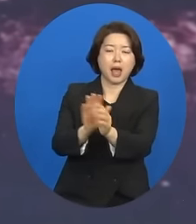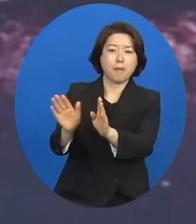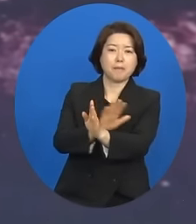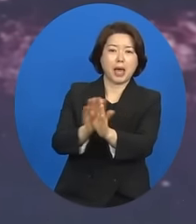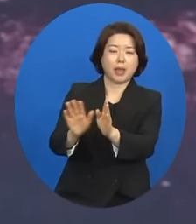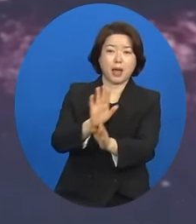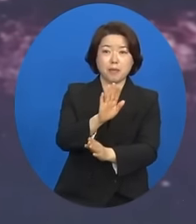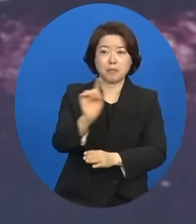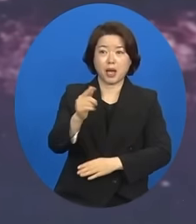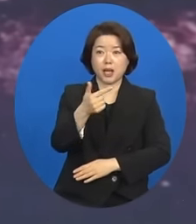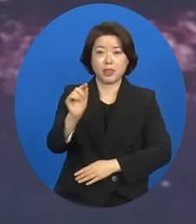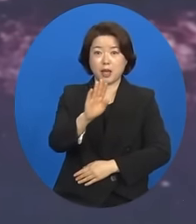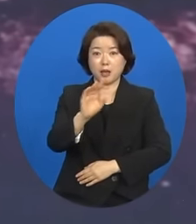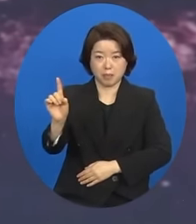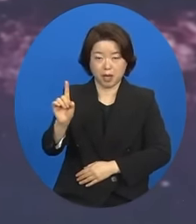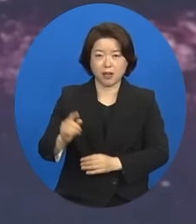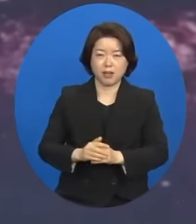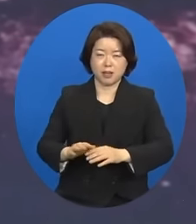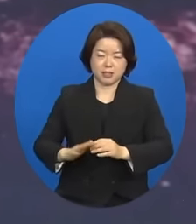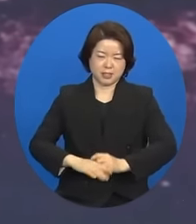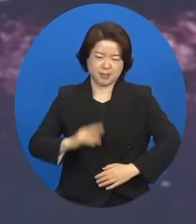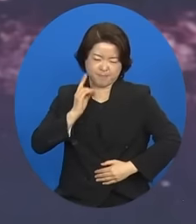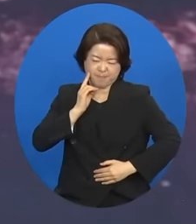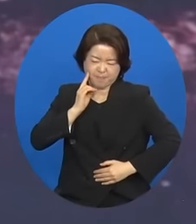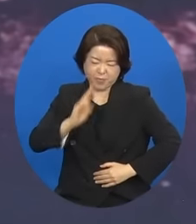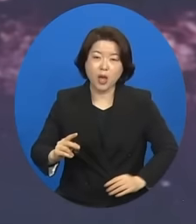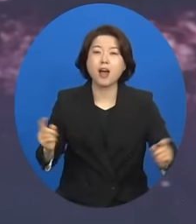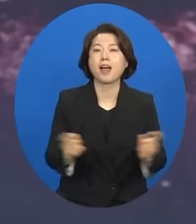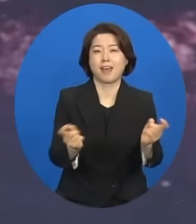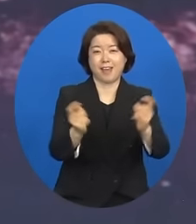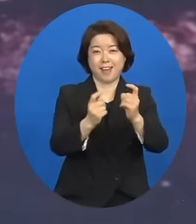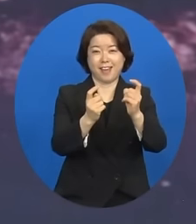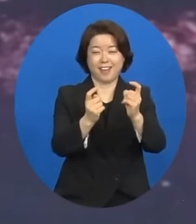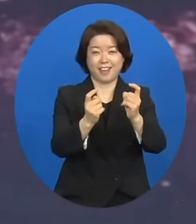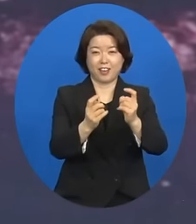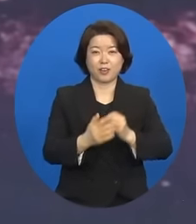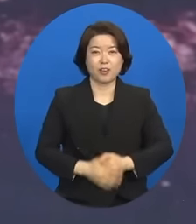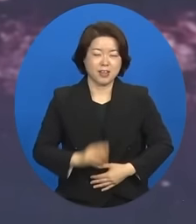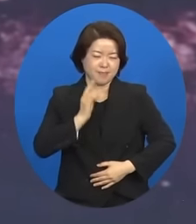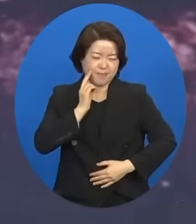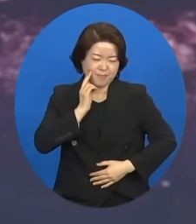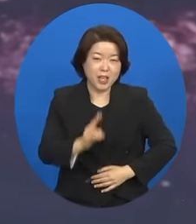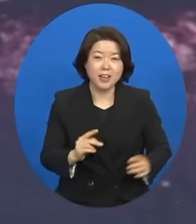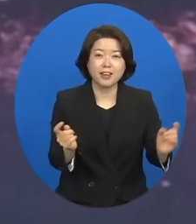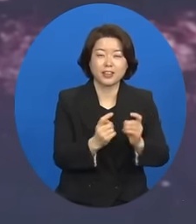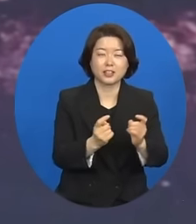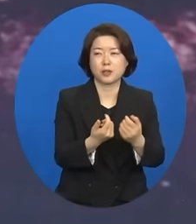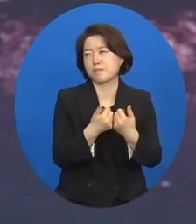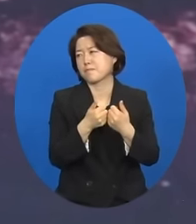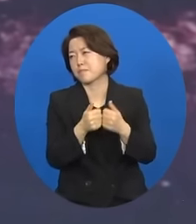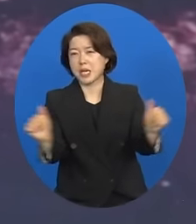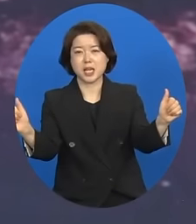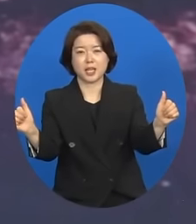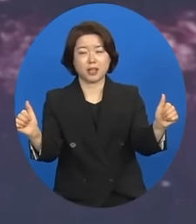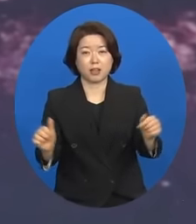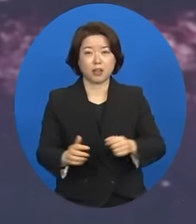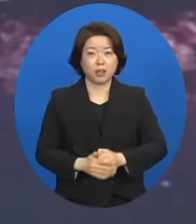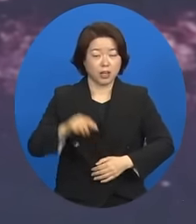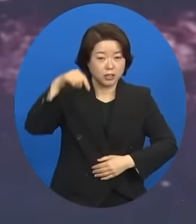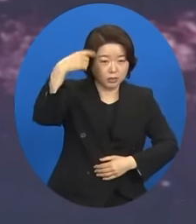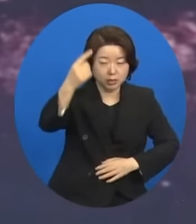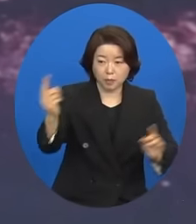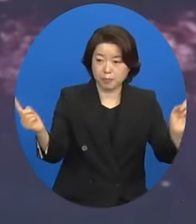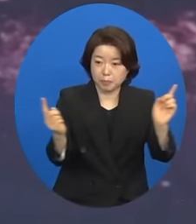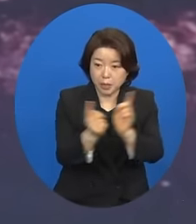다니다 자 강조합니다 아주 심심하게 다투고 헤어집니다 그 이후에 만난 기록이